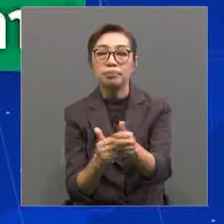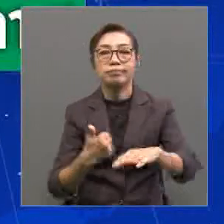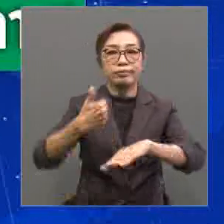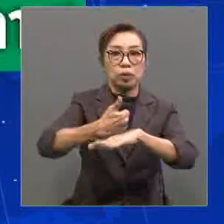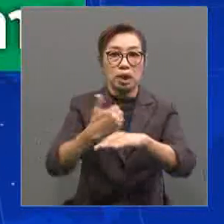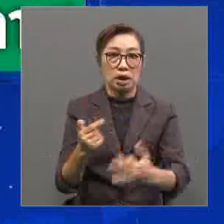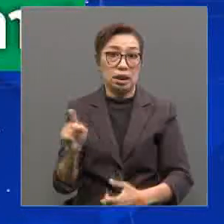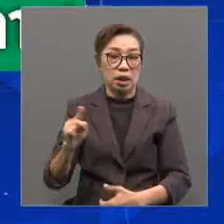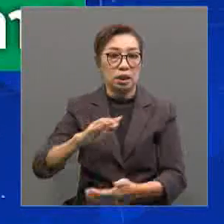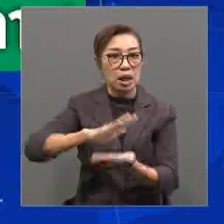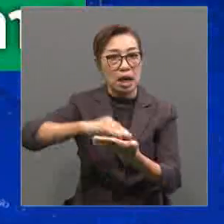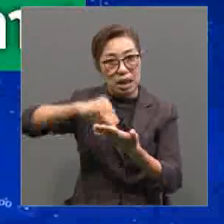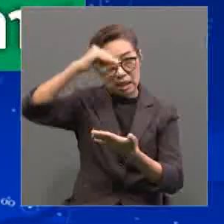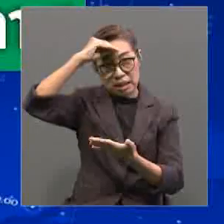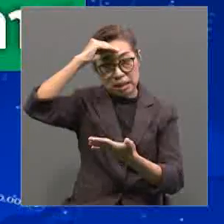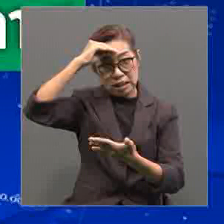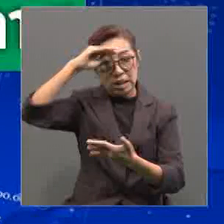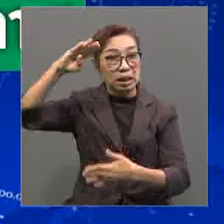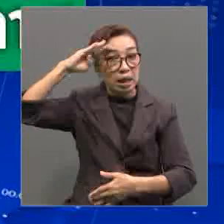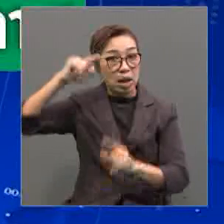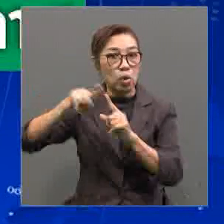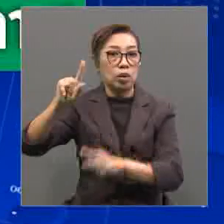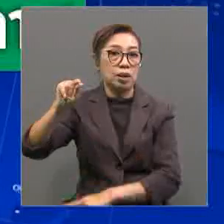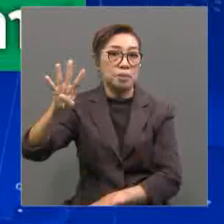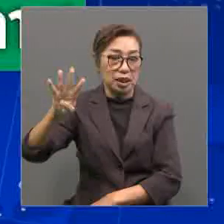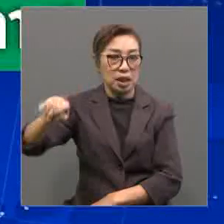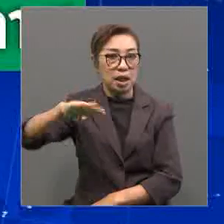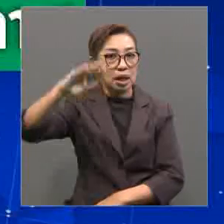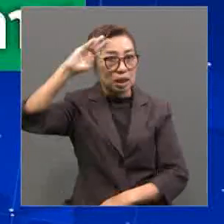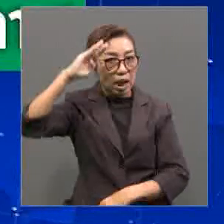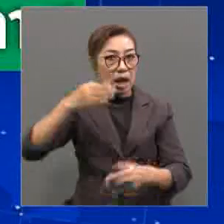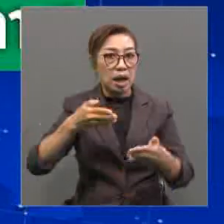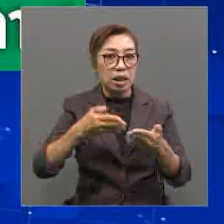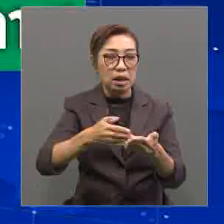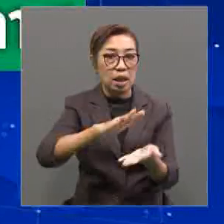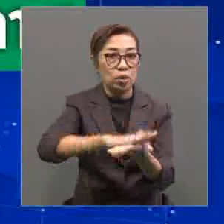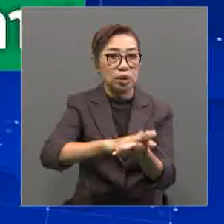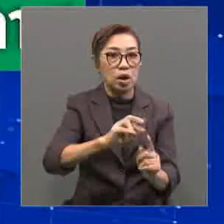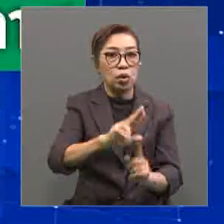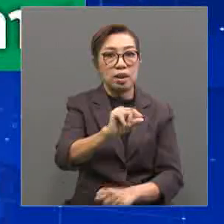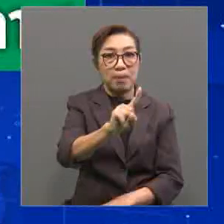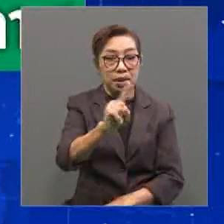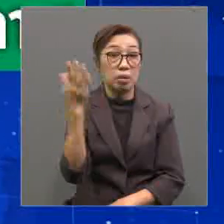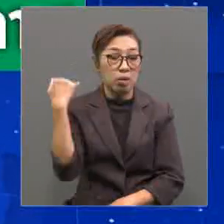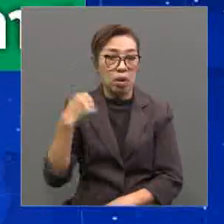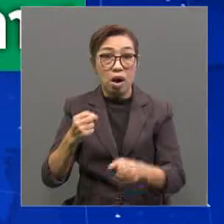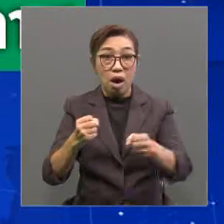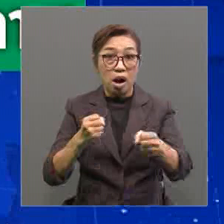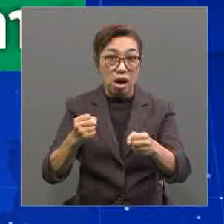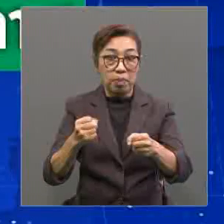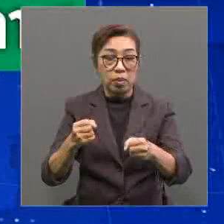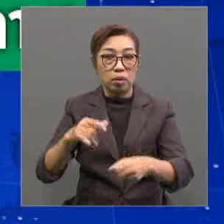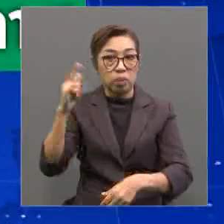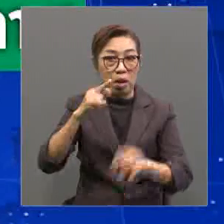เป็นนักเรียนเตรียมทหารรุ่นที่ 24และในเรืออากาศรุ่นที่ 31เคยเป็นนักบินขับไล่หลายแบบ